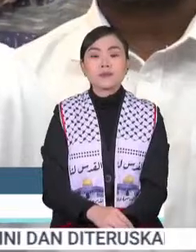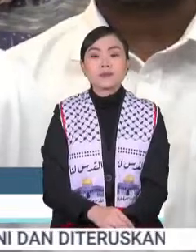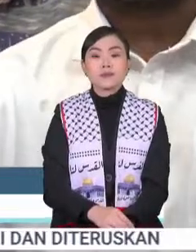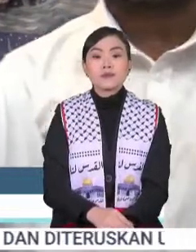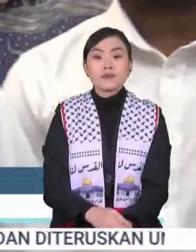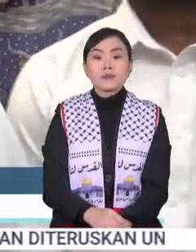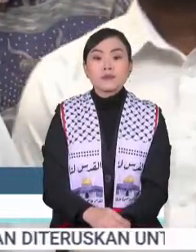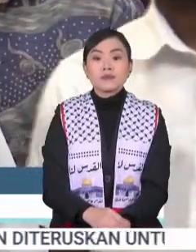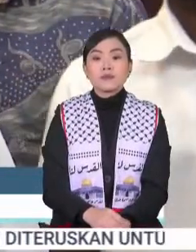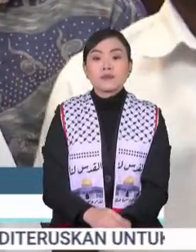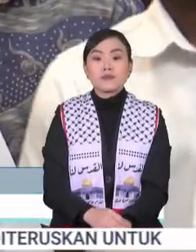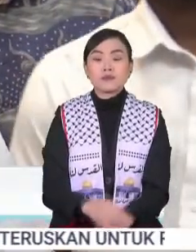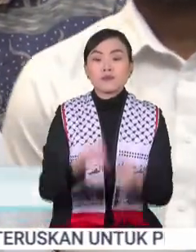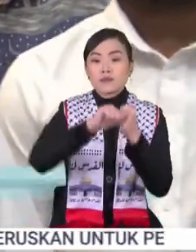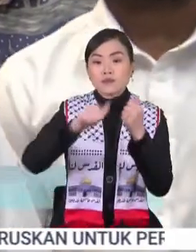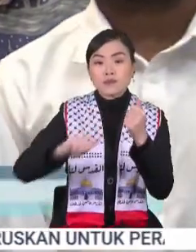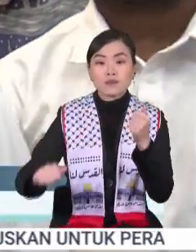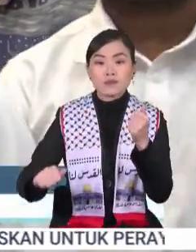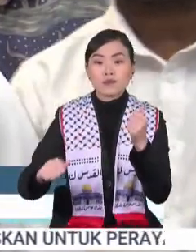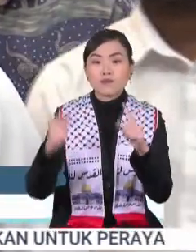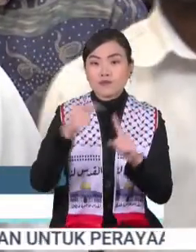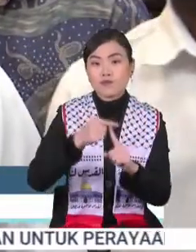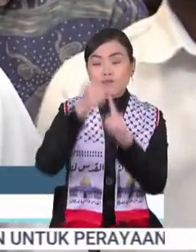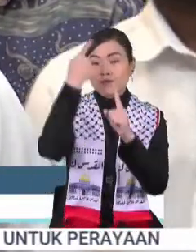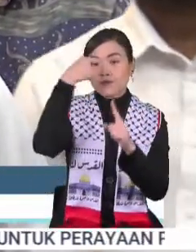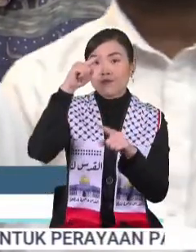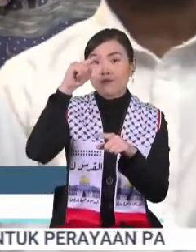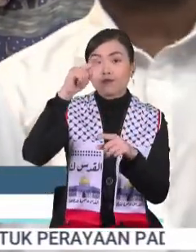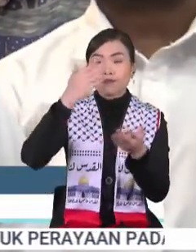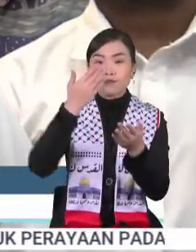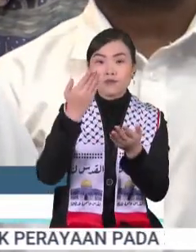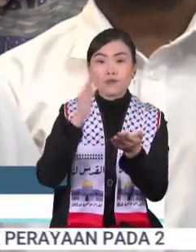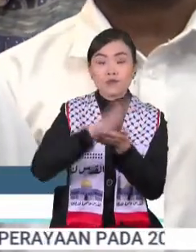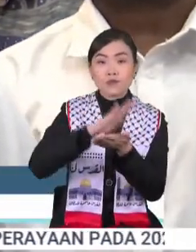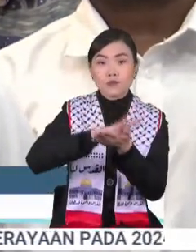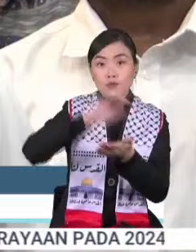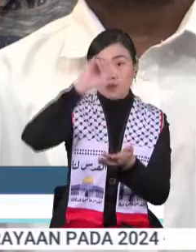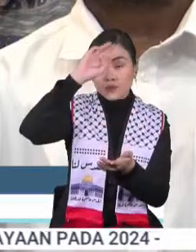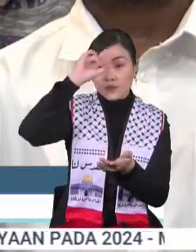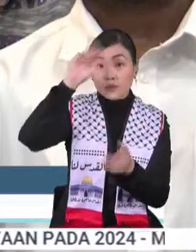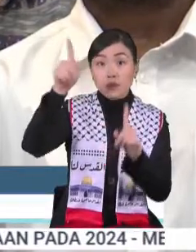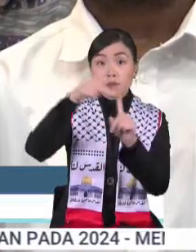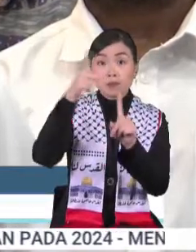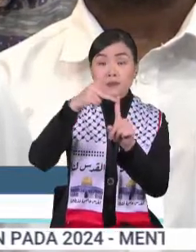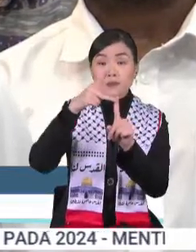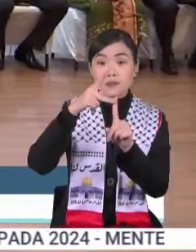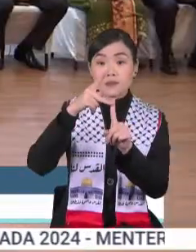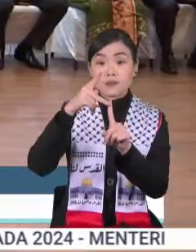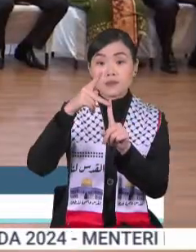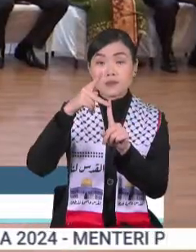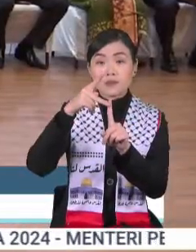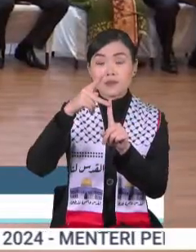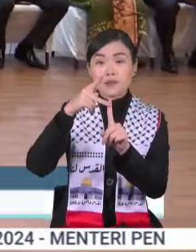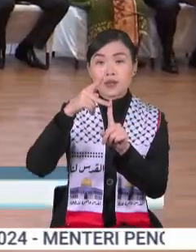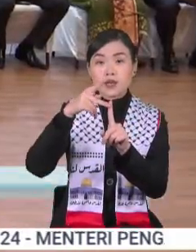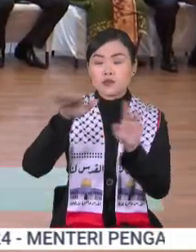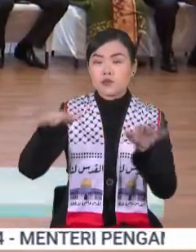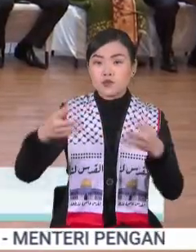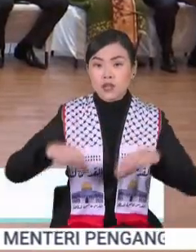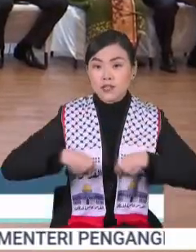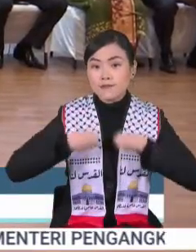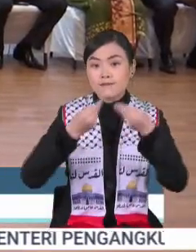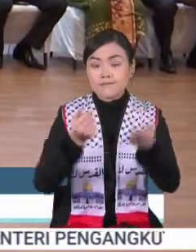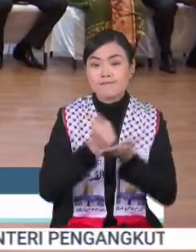B40 jawatankuasa khas untuk sekolah-sekolah Tamil di pulau Pinang kerana kami mengulurkan